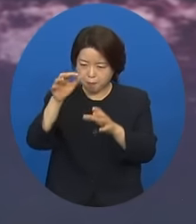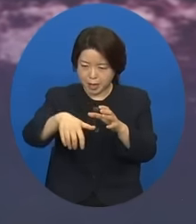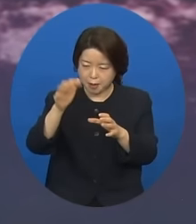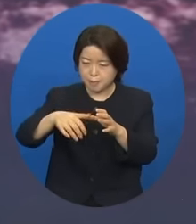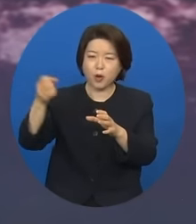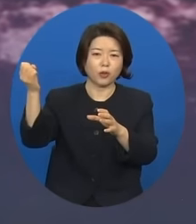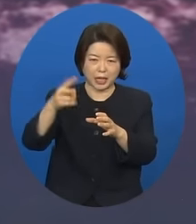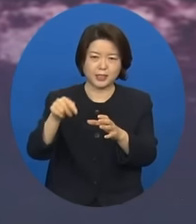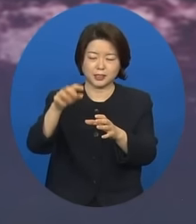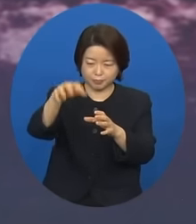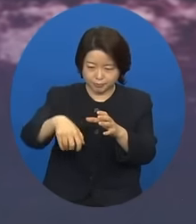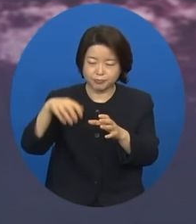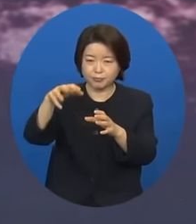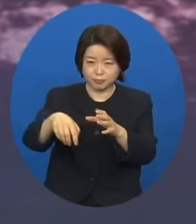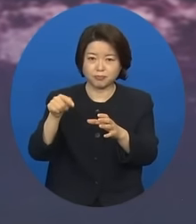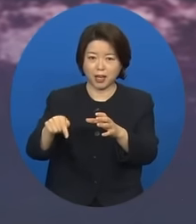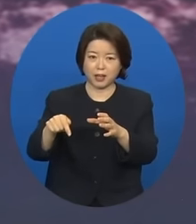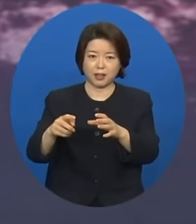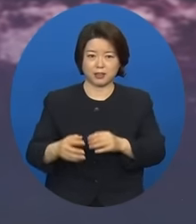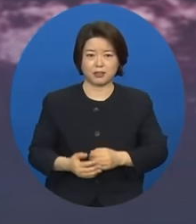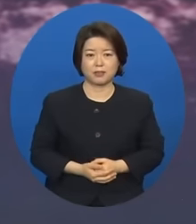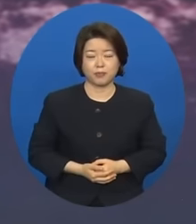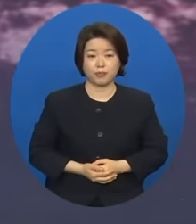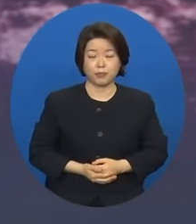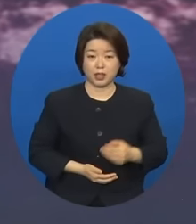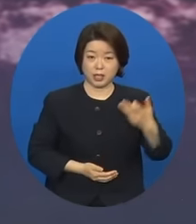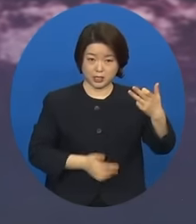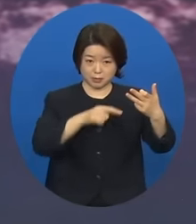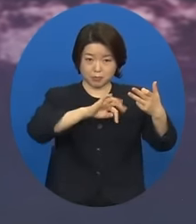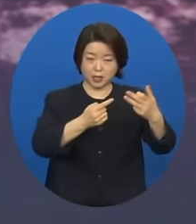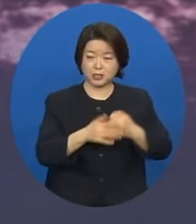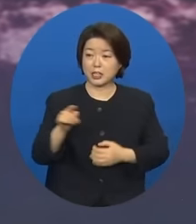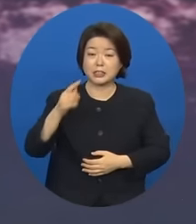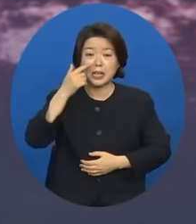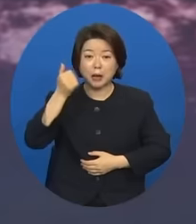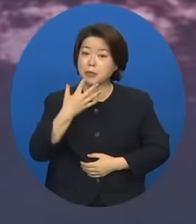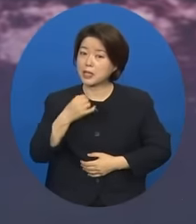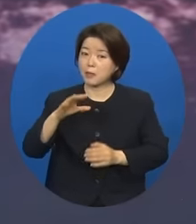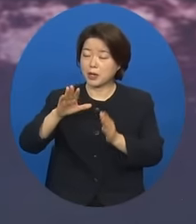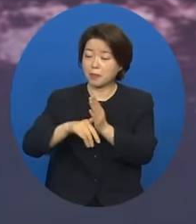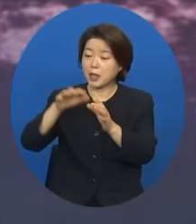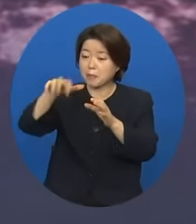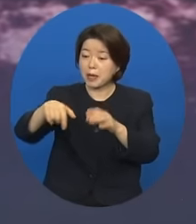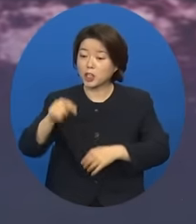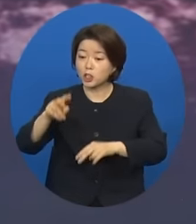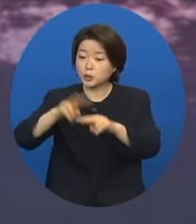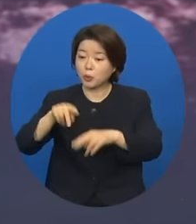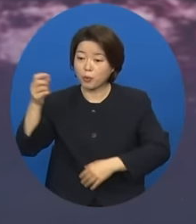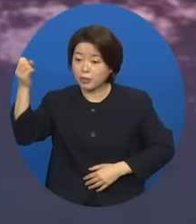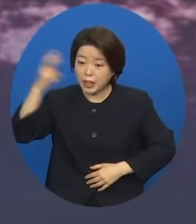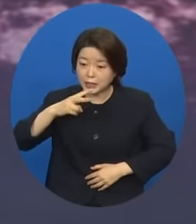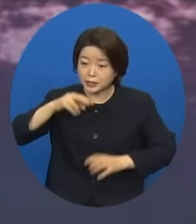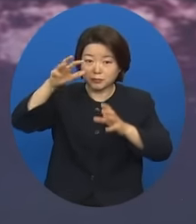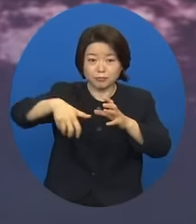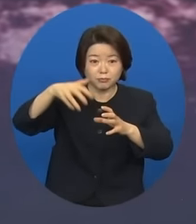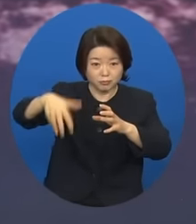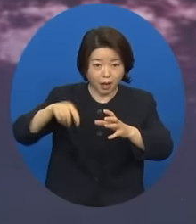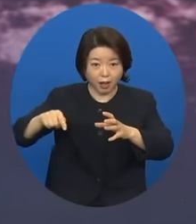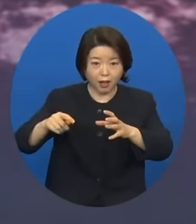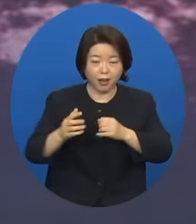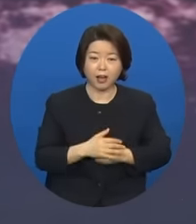거예요 자 그래서 18절에 보십시오 그 아버지 아브라함 때 팠던 우물들을 다시 팠으니이는 아브라함이 죽은 후에 블레셋 사람이 그